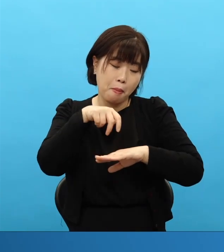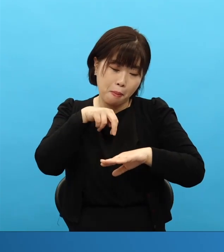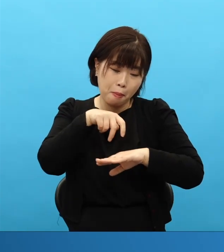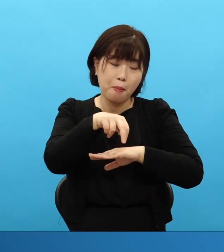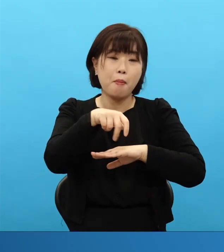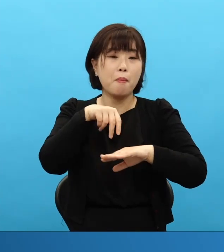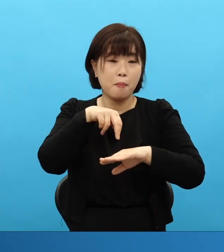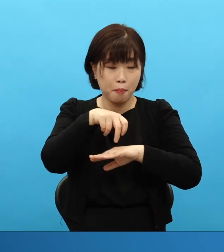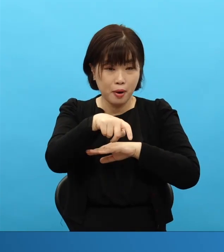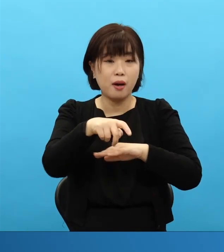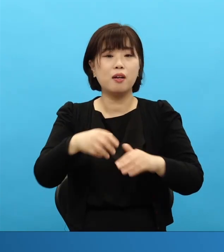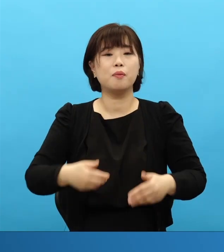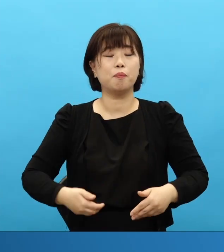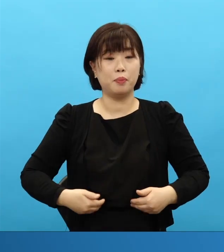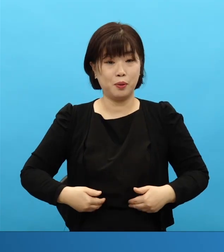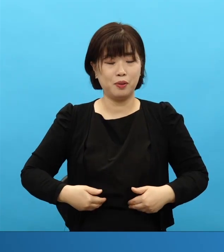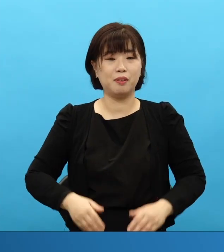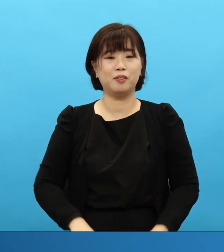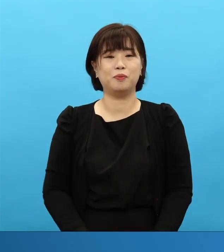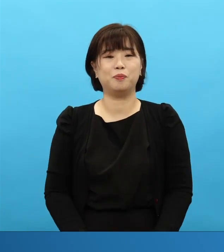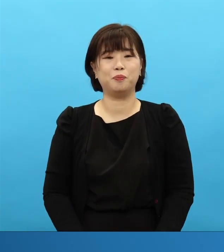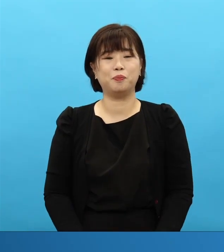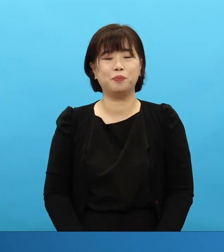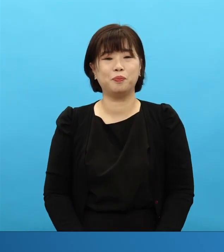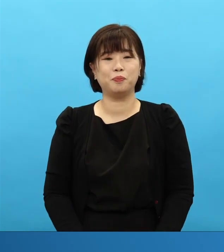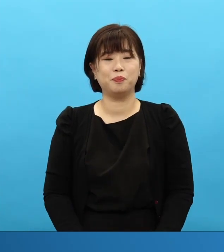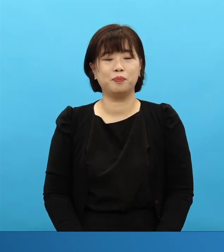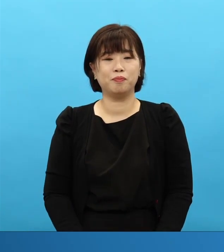여기까지가 결론입니다. That is the conclusion.